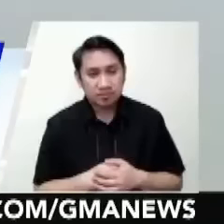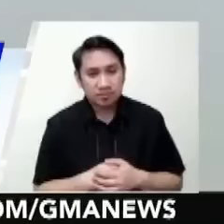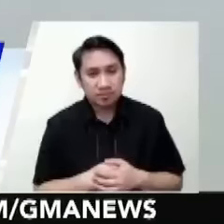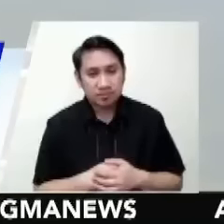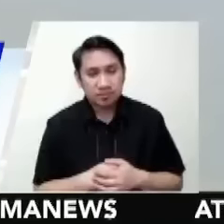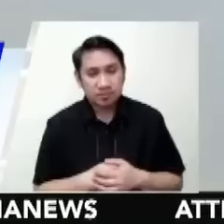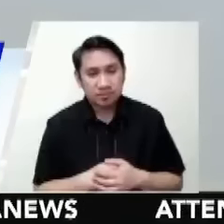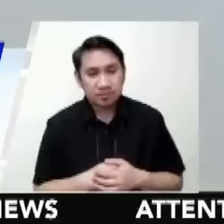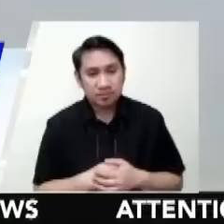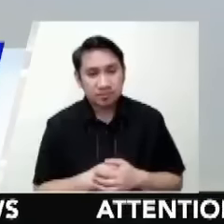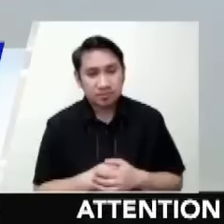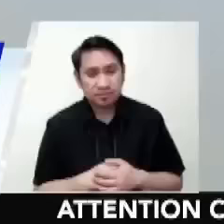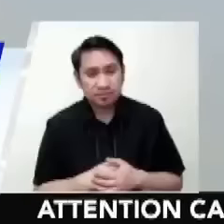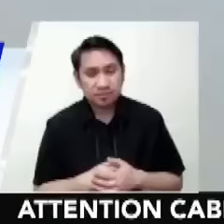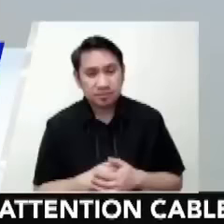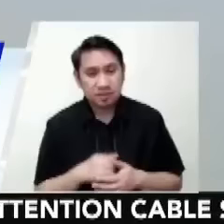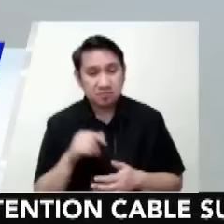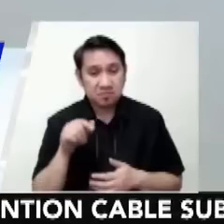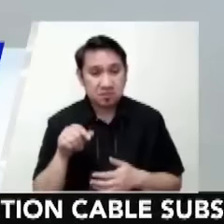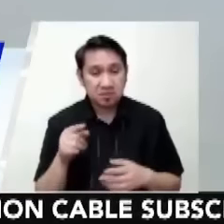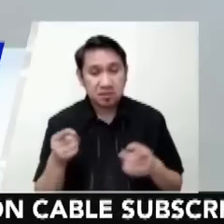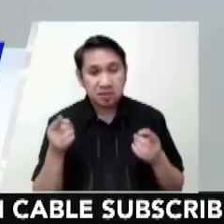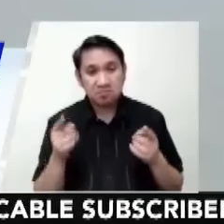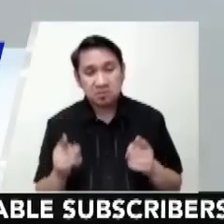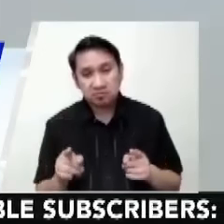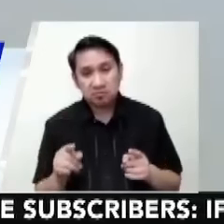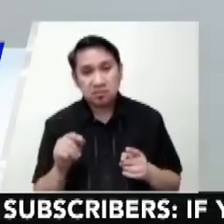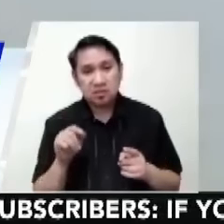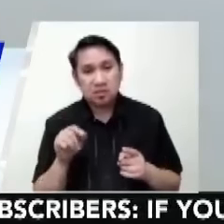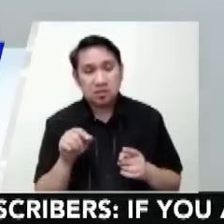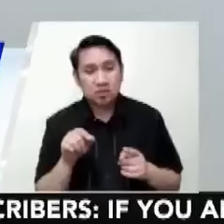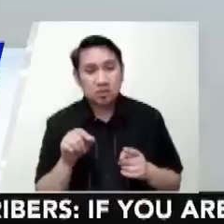yun sa north natin, usually, ang daanan kasi ng tubig